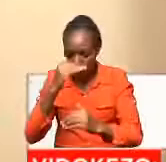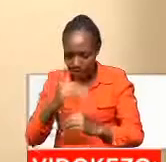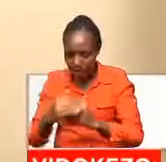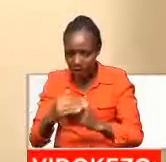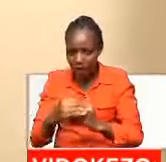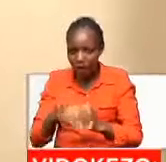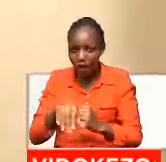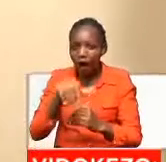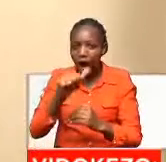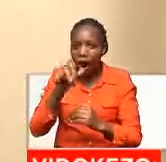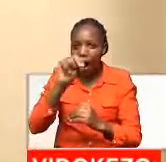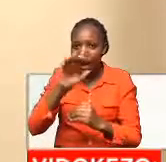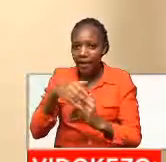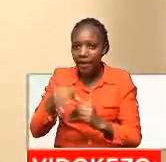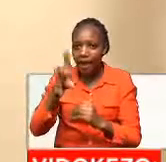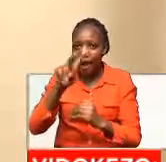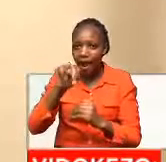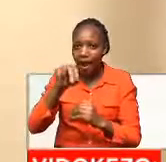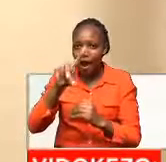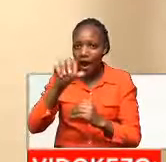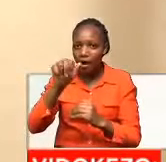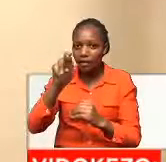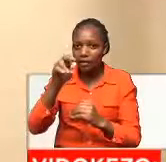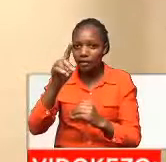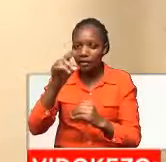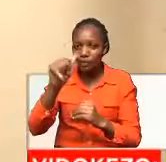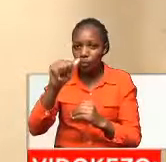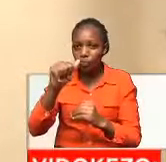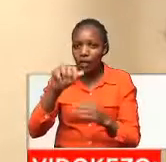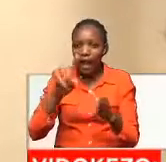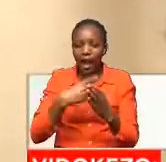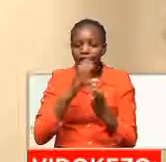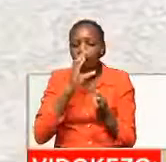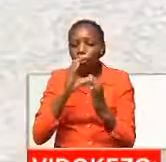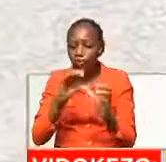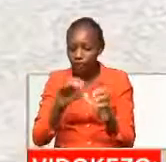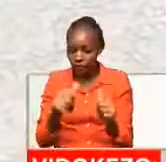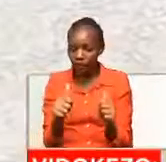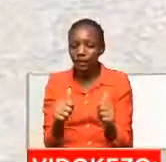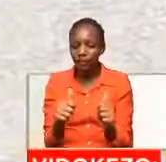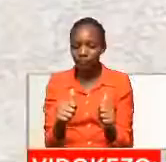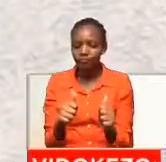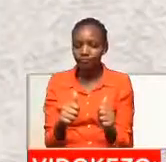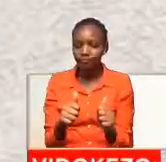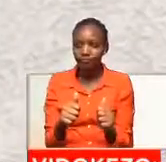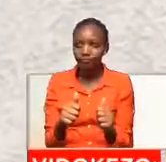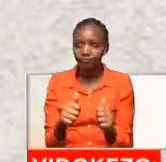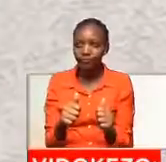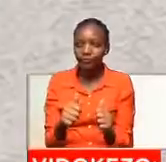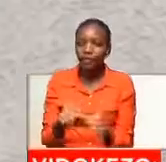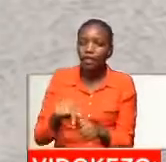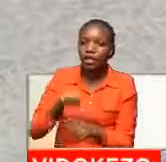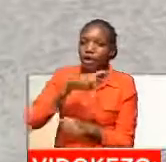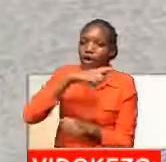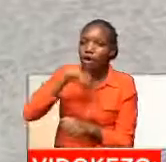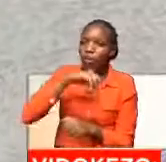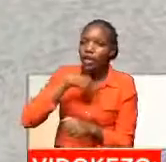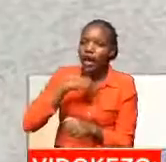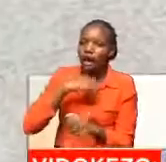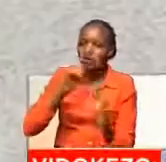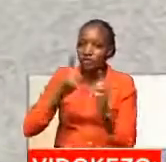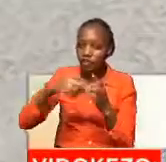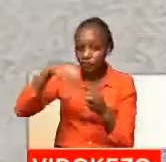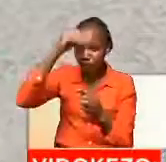kisiasa Andiritu kupinga mabadiliko yote pasi kufuata sheria. Tuko na options